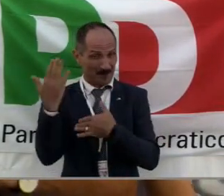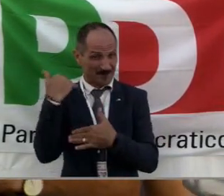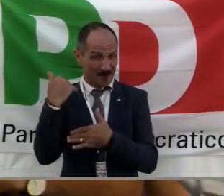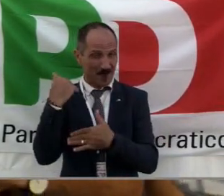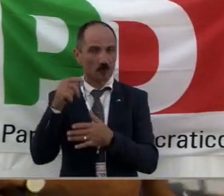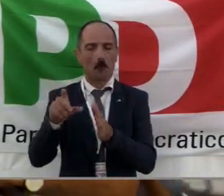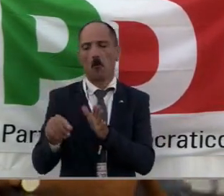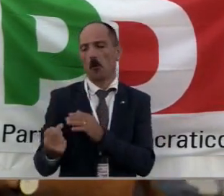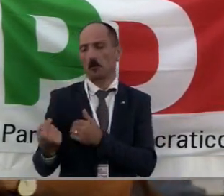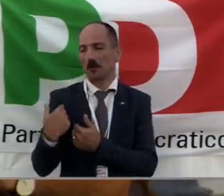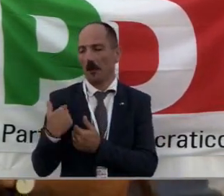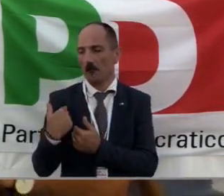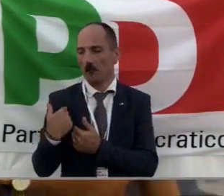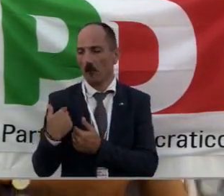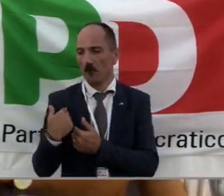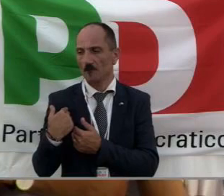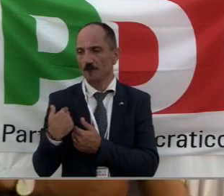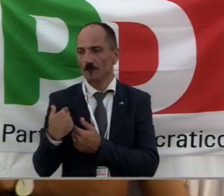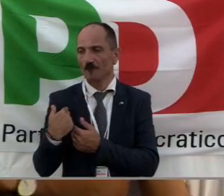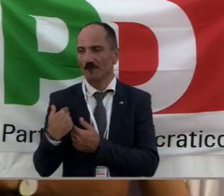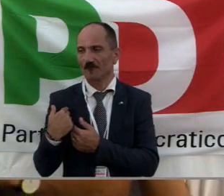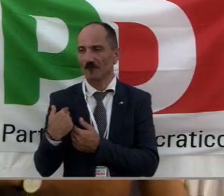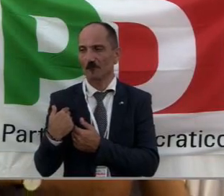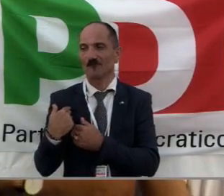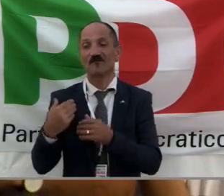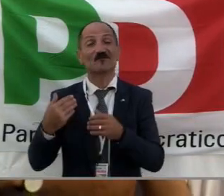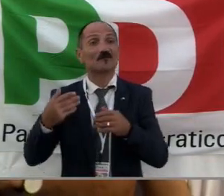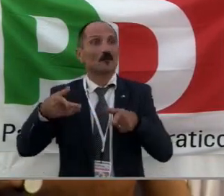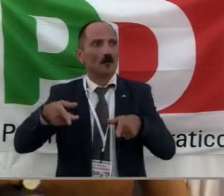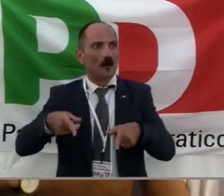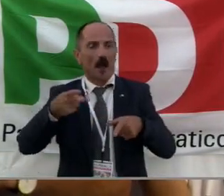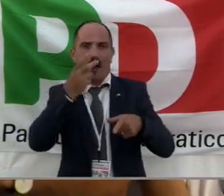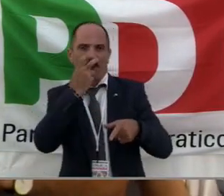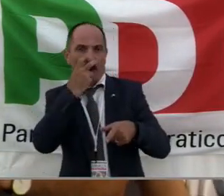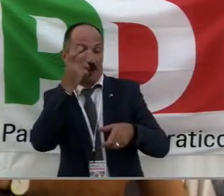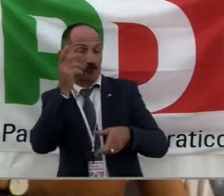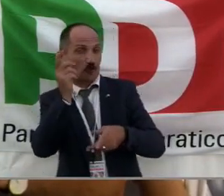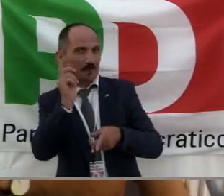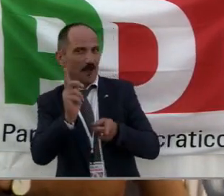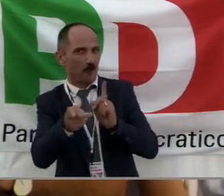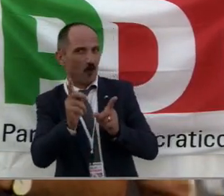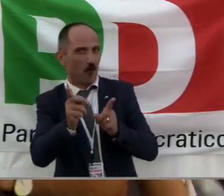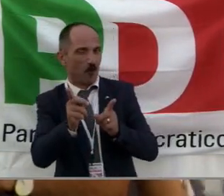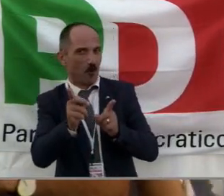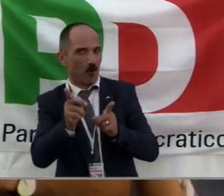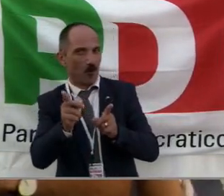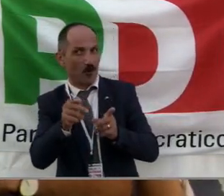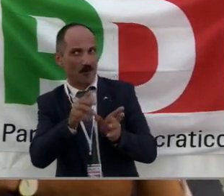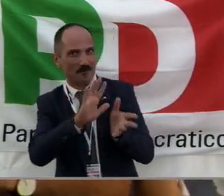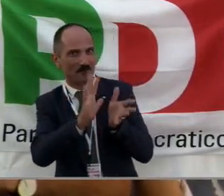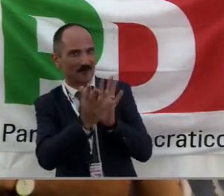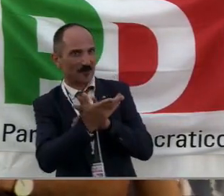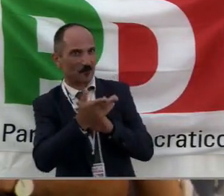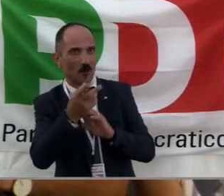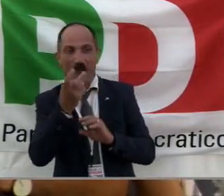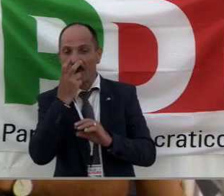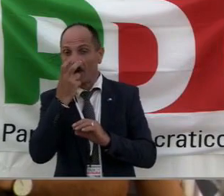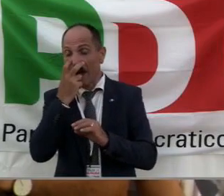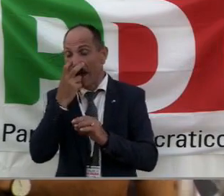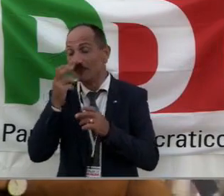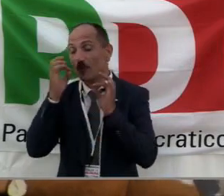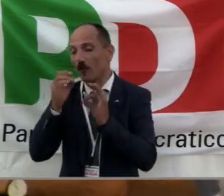poco tempo dall'essere l'avvocato del popolo al diventare l'avvocato del suo portavoce.